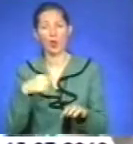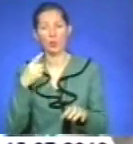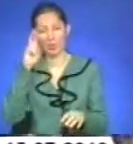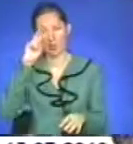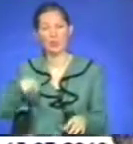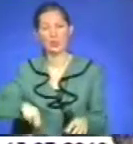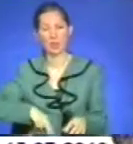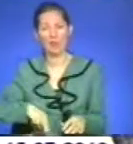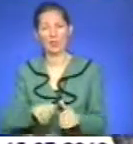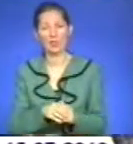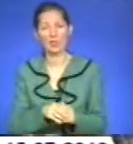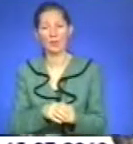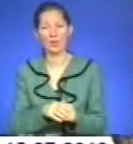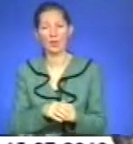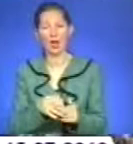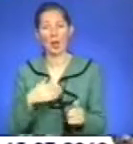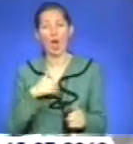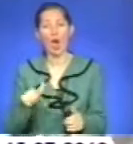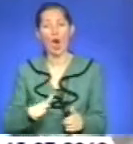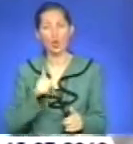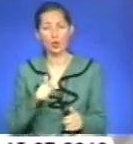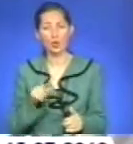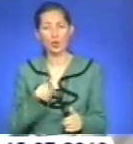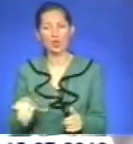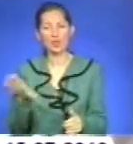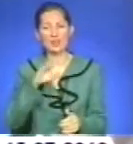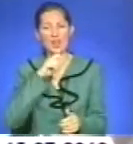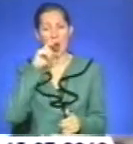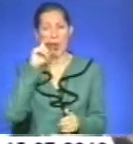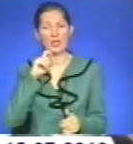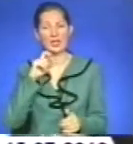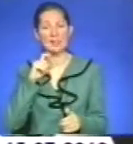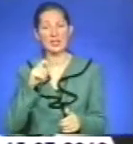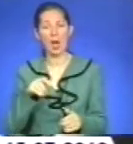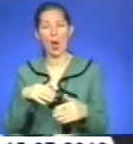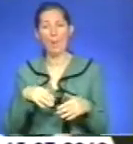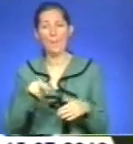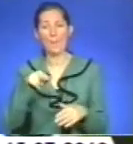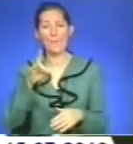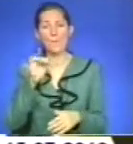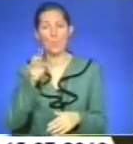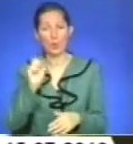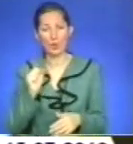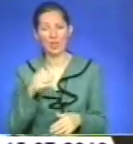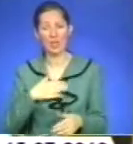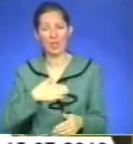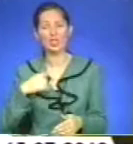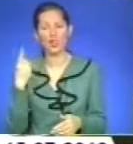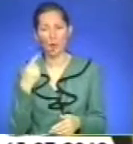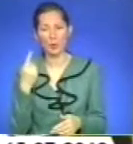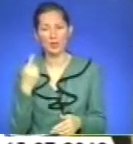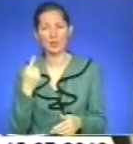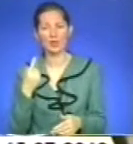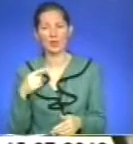гордимося, що всеукраїнська проща проходить іменно тут, в нашій області, в духовному